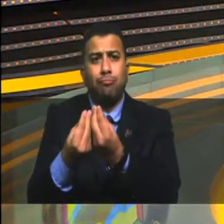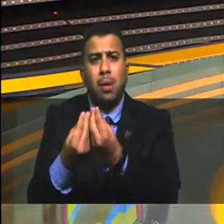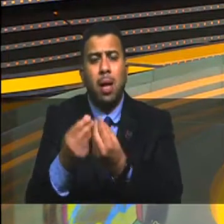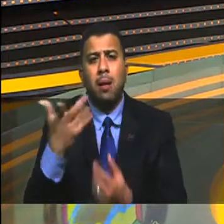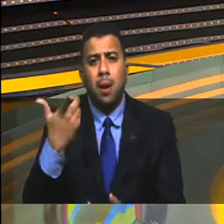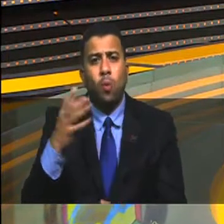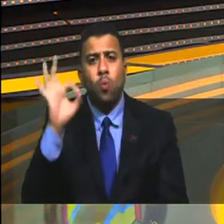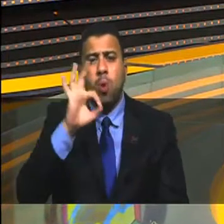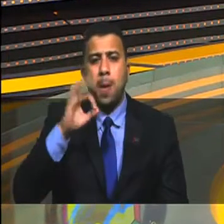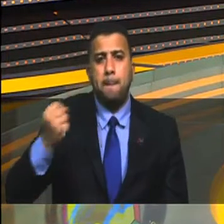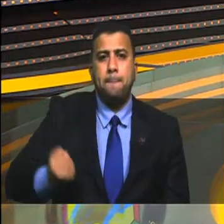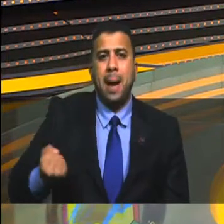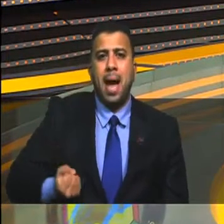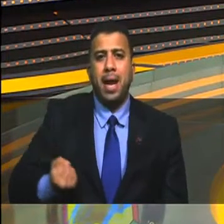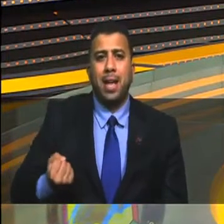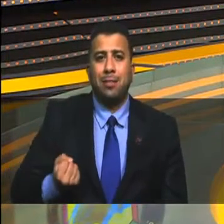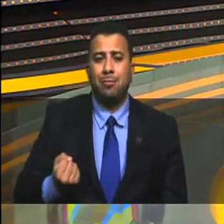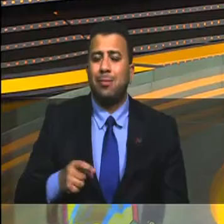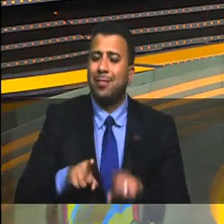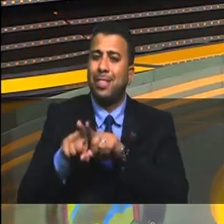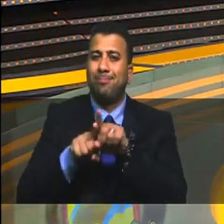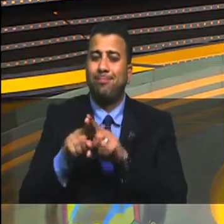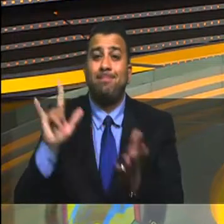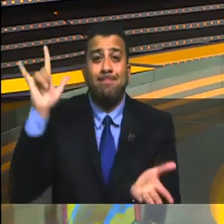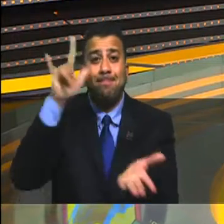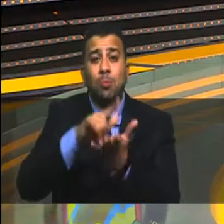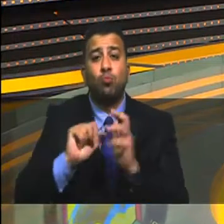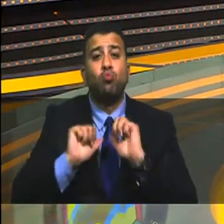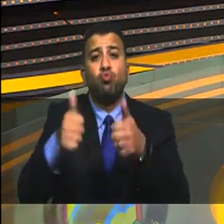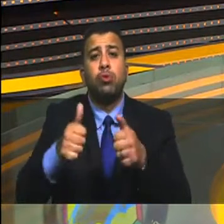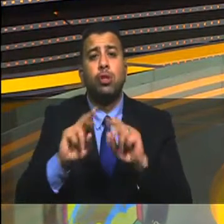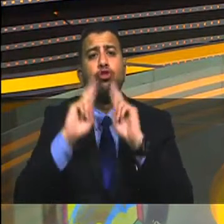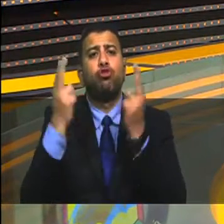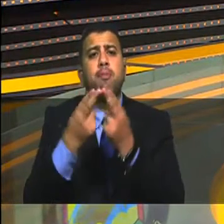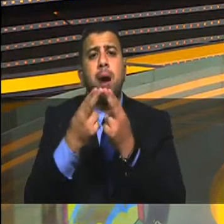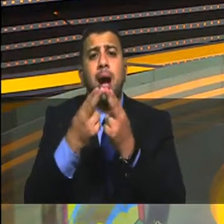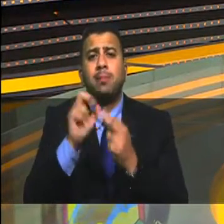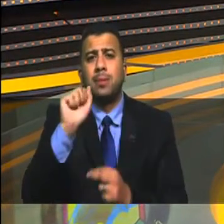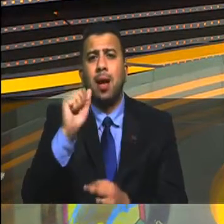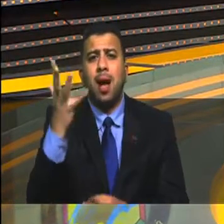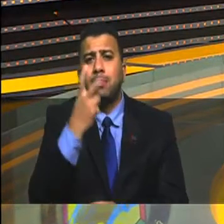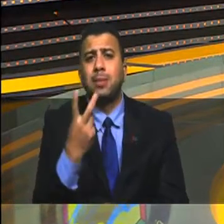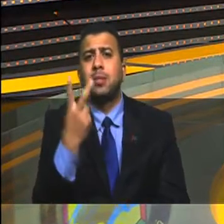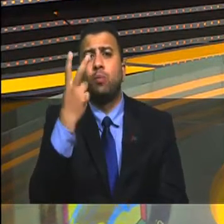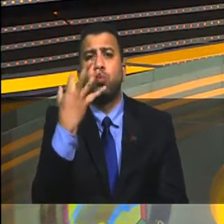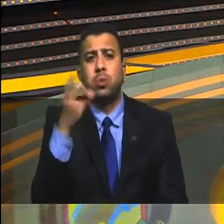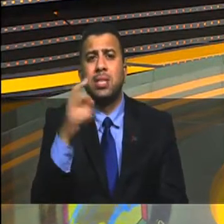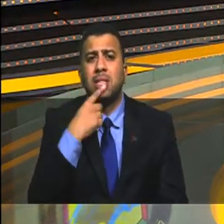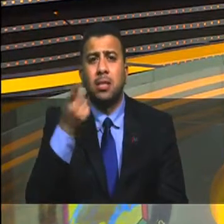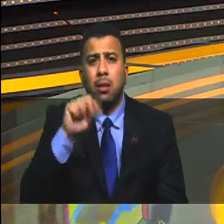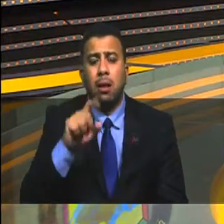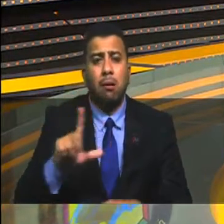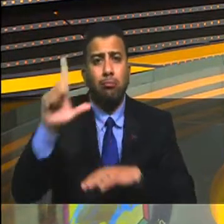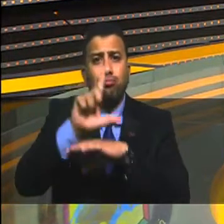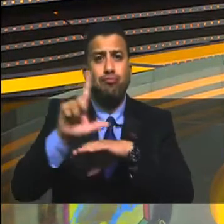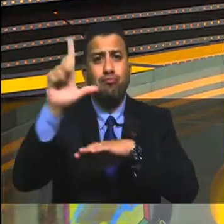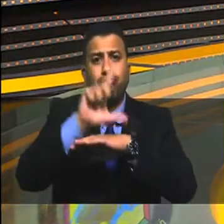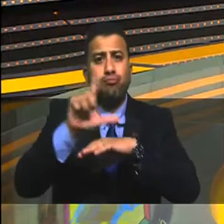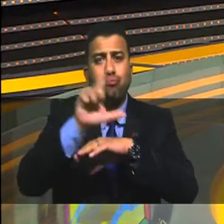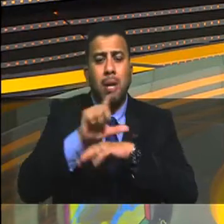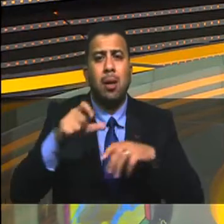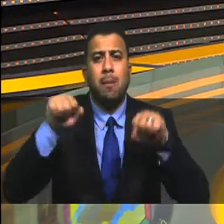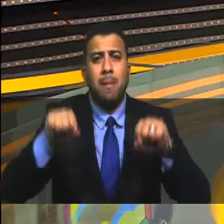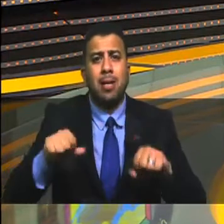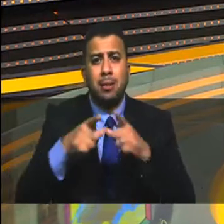المرافق إلى مملكة البحرين الشقيقة للمشاركة في اجتماعات القمة 37 لقادة وزعماء